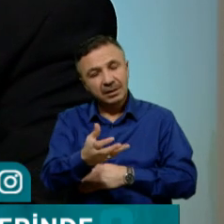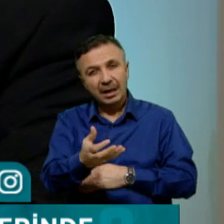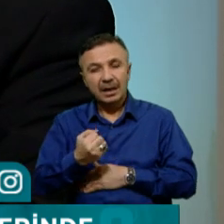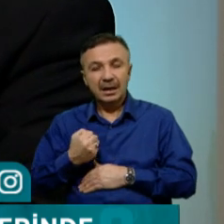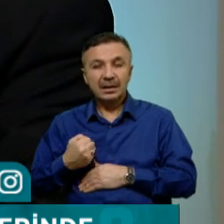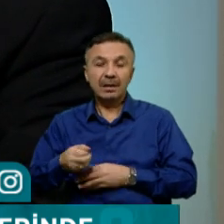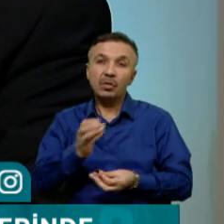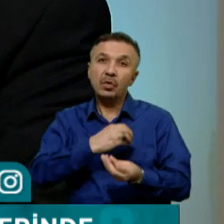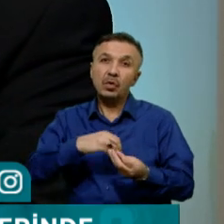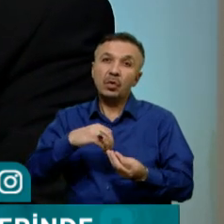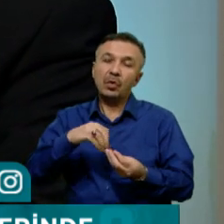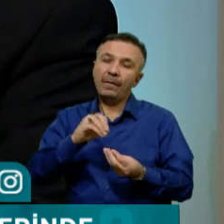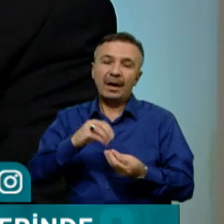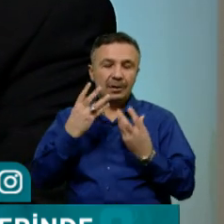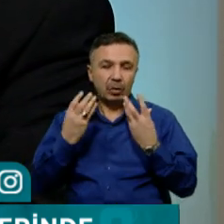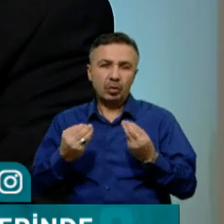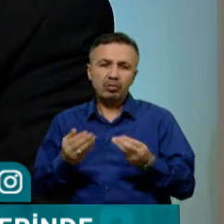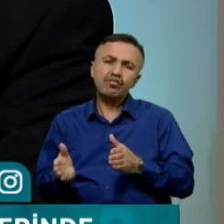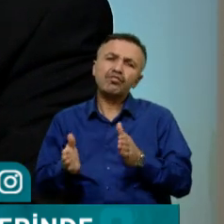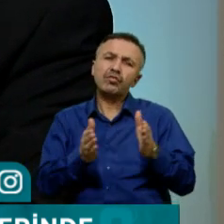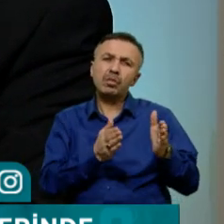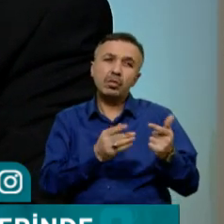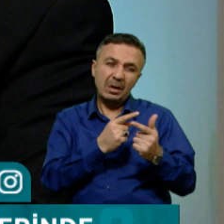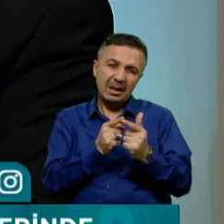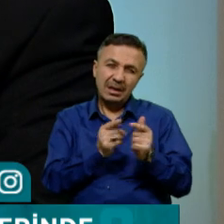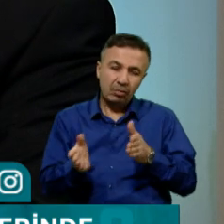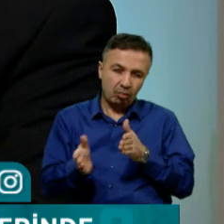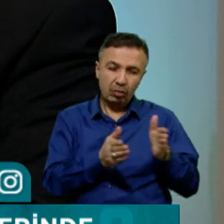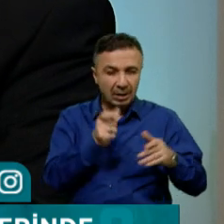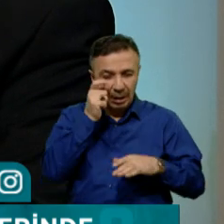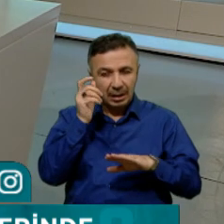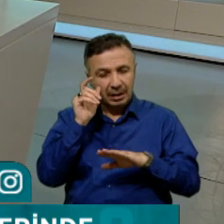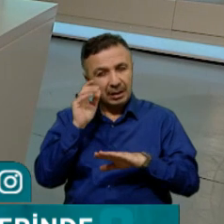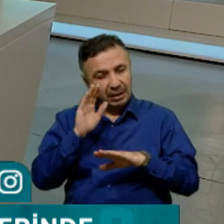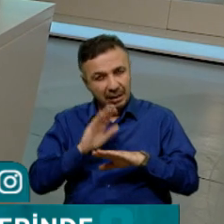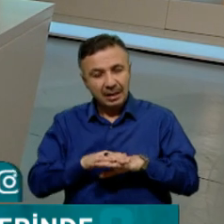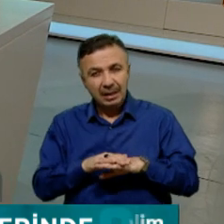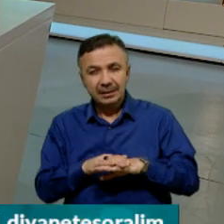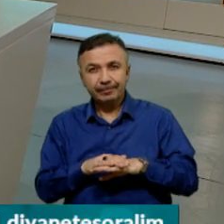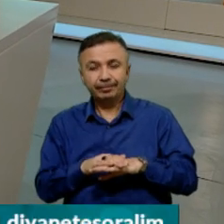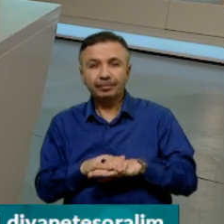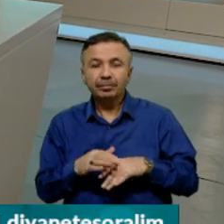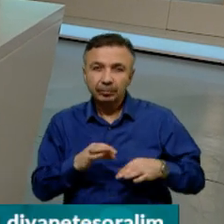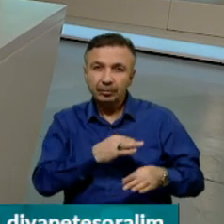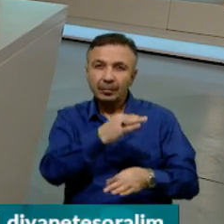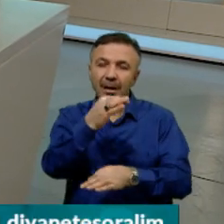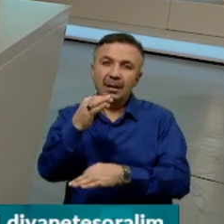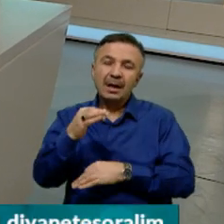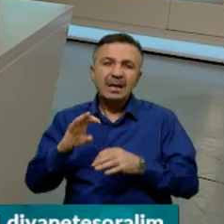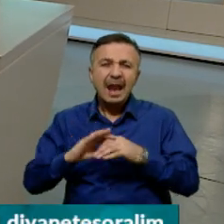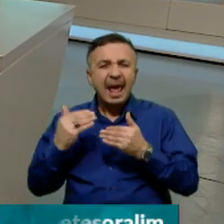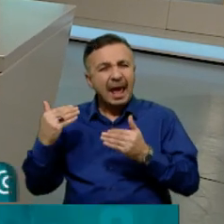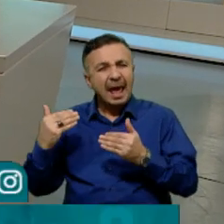bu faiz olur Bunun dışında Eğer bu iki hususa dikkat ederlerse Yani insanlar ne ne